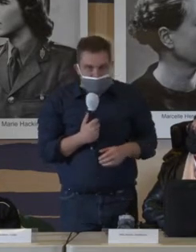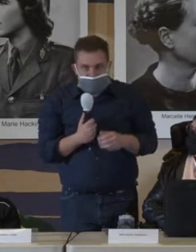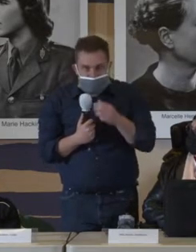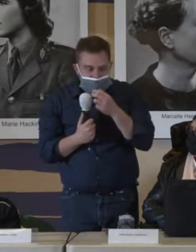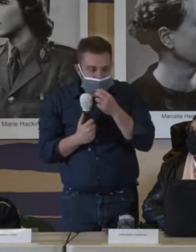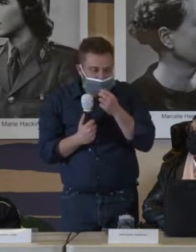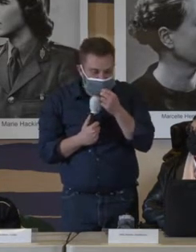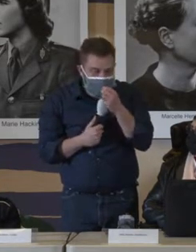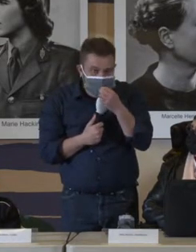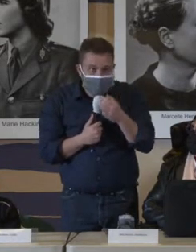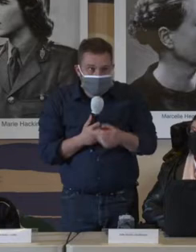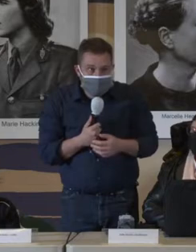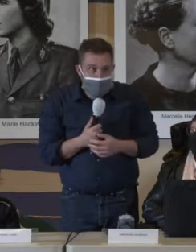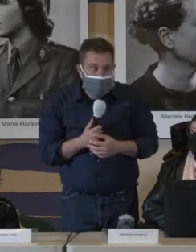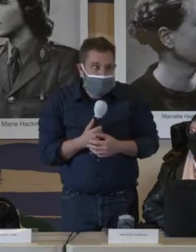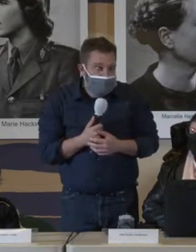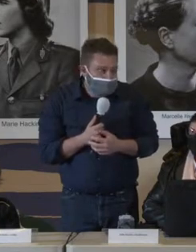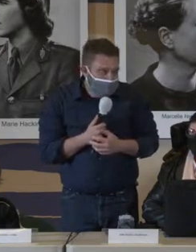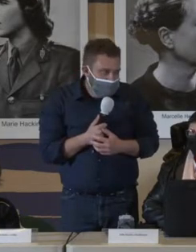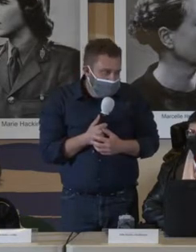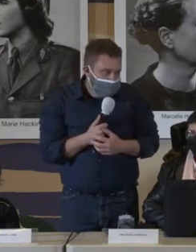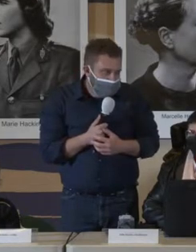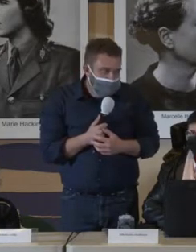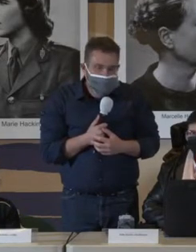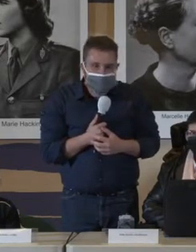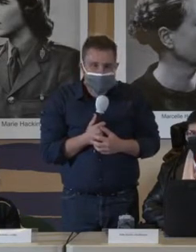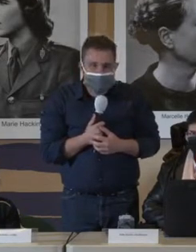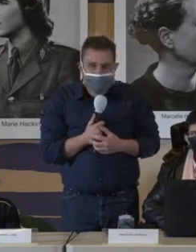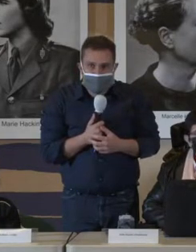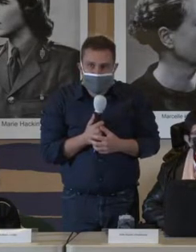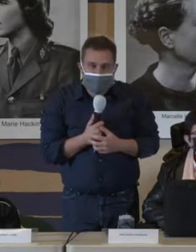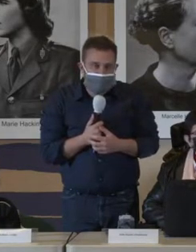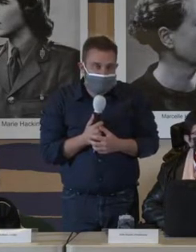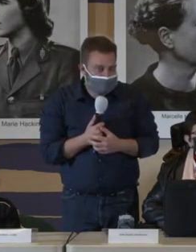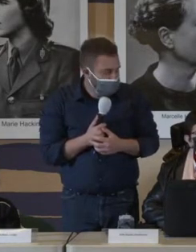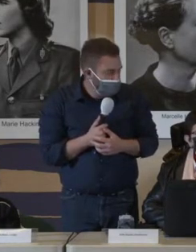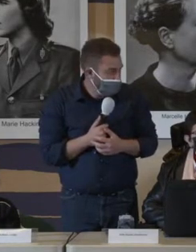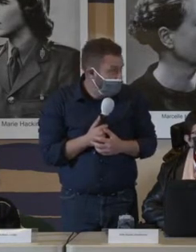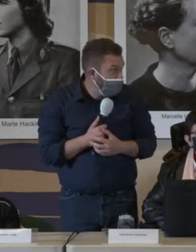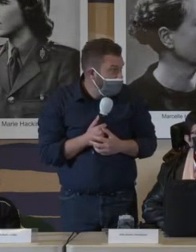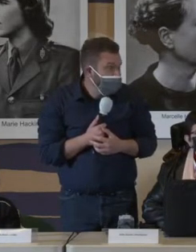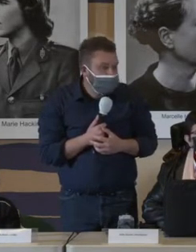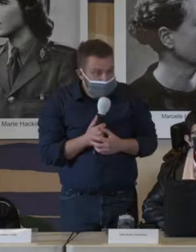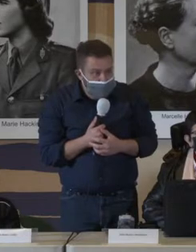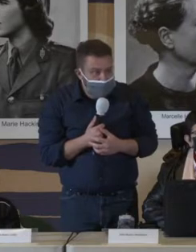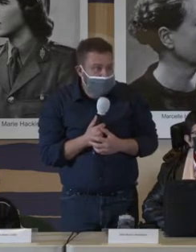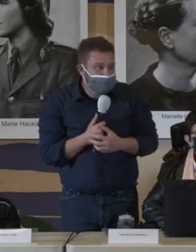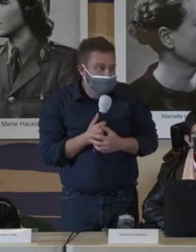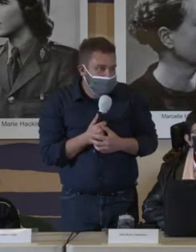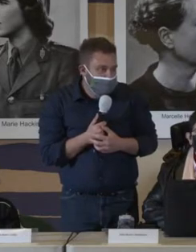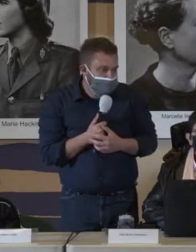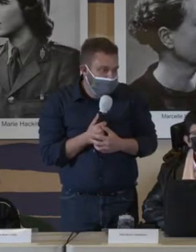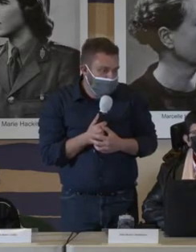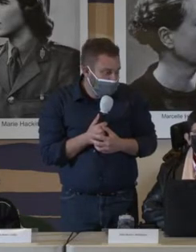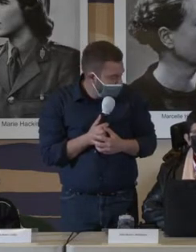avoir Odile à mes côtés, donc Odile Morin de Ordi Social, c'est une valeur, enfin c'est un honneur et